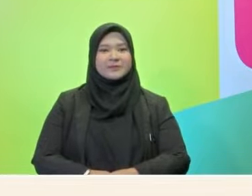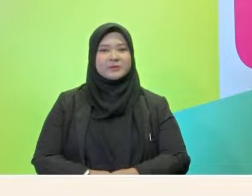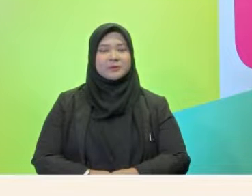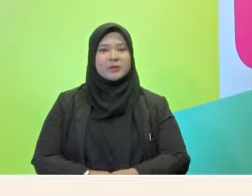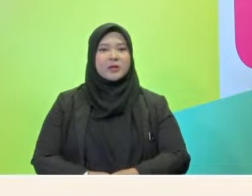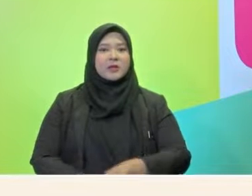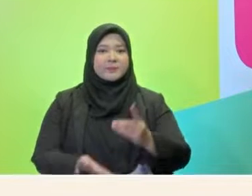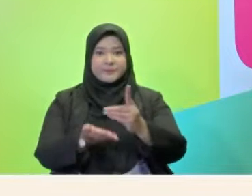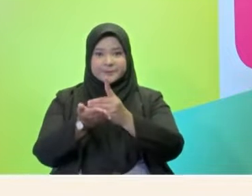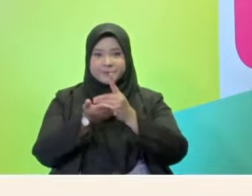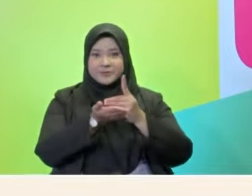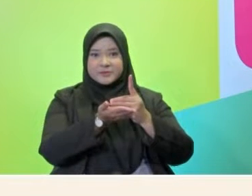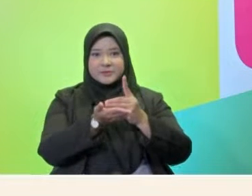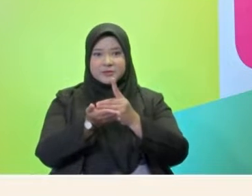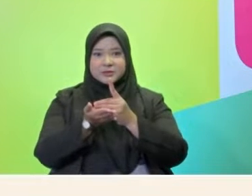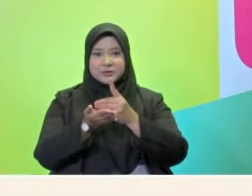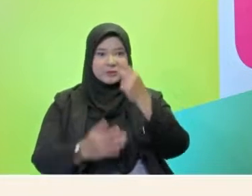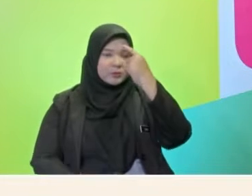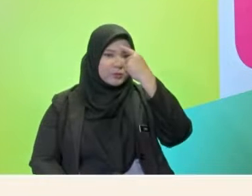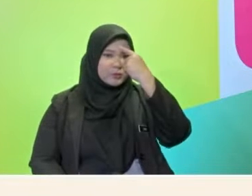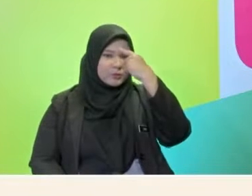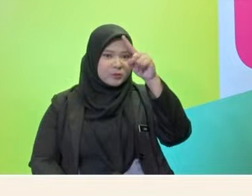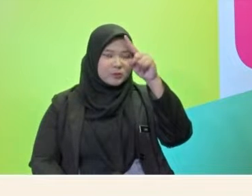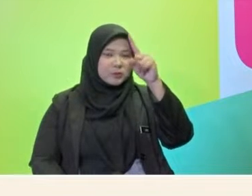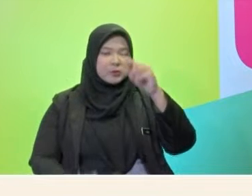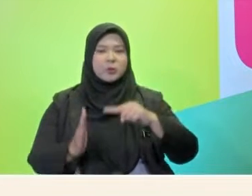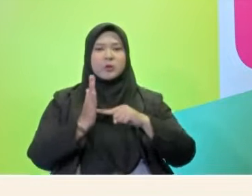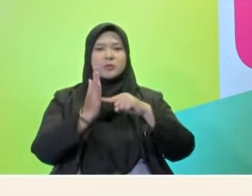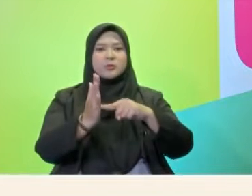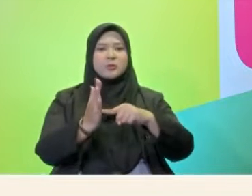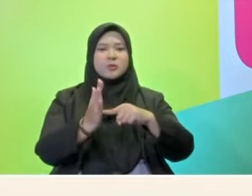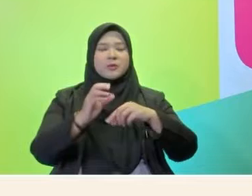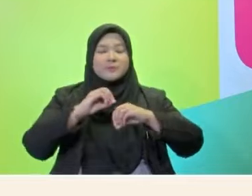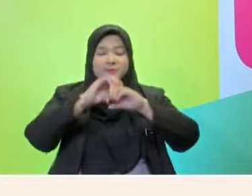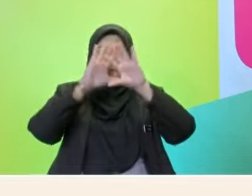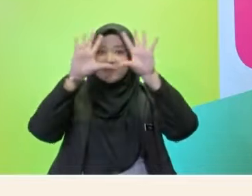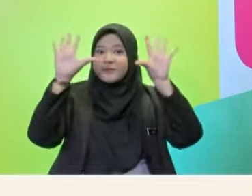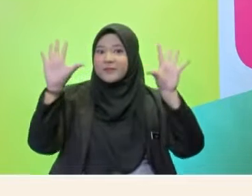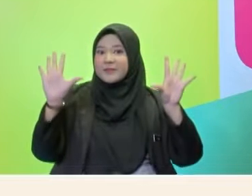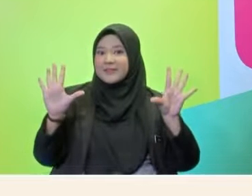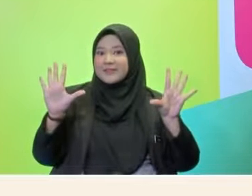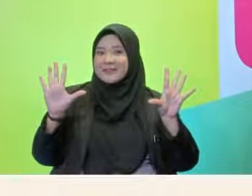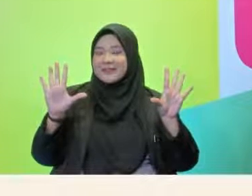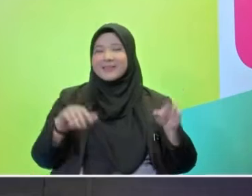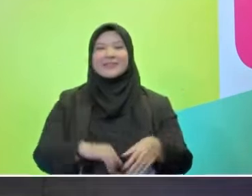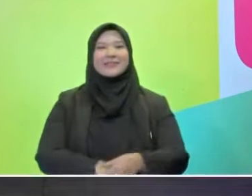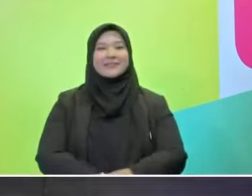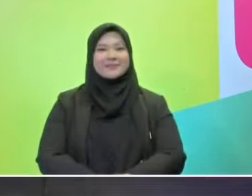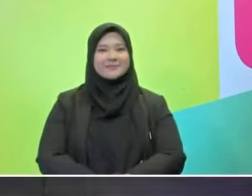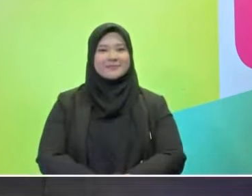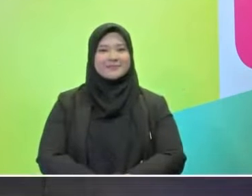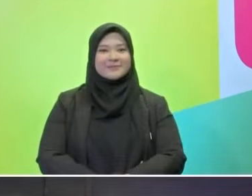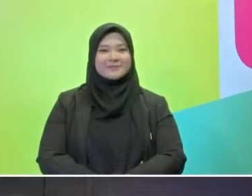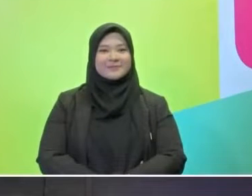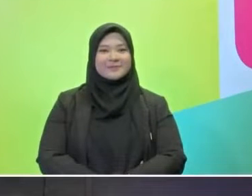kecerahan mengatasi kegelapan ataupun kebijaksanaan mengatasi kejahilan. Wah, baru saya tahu cikgu. Kan